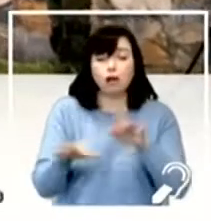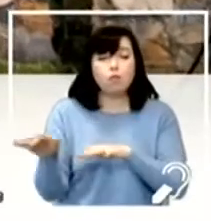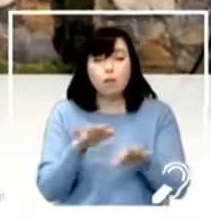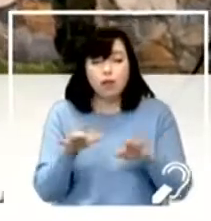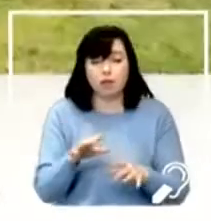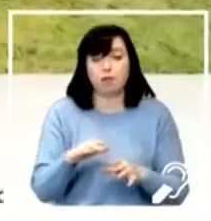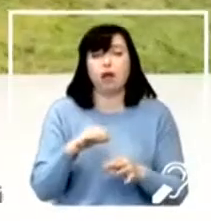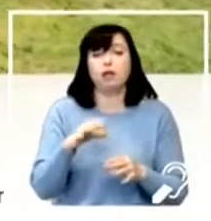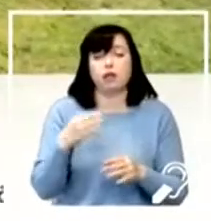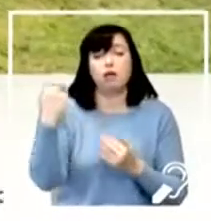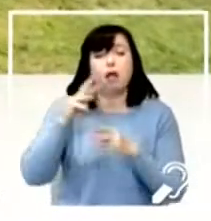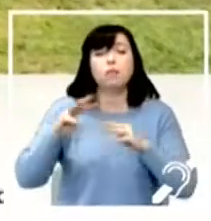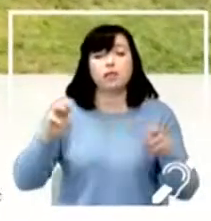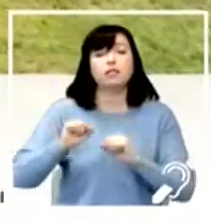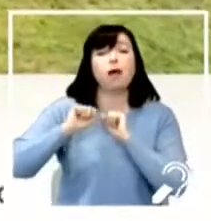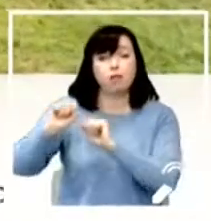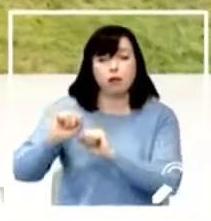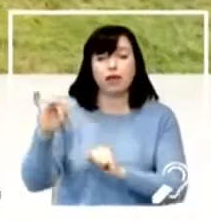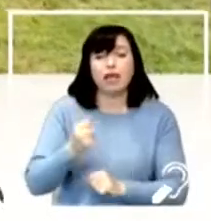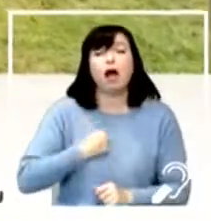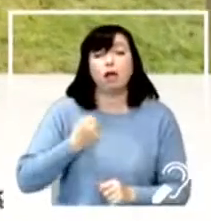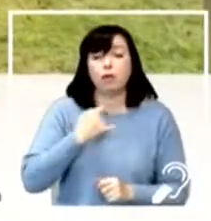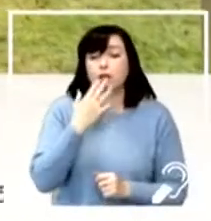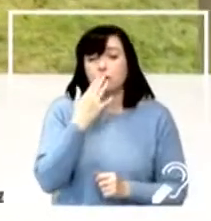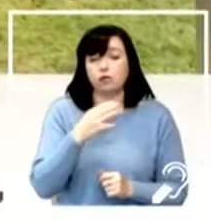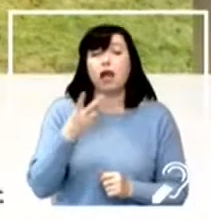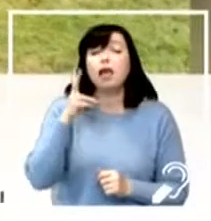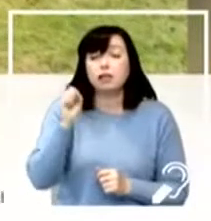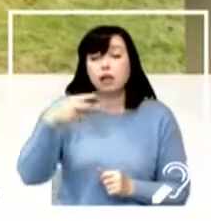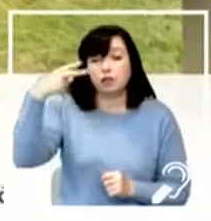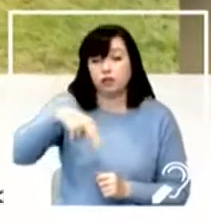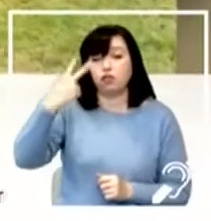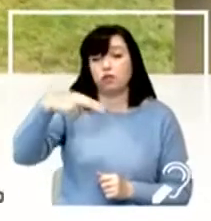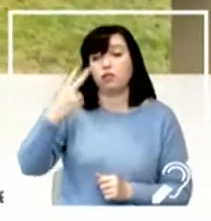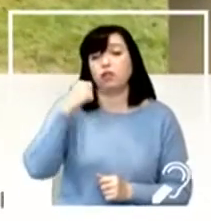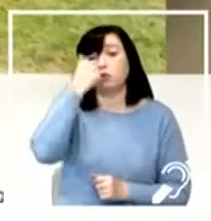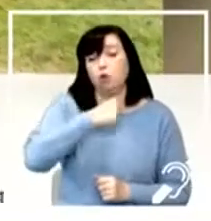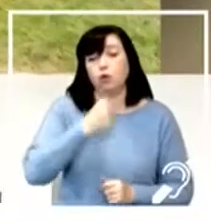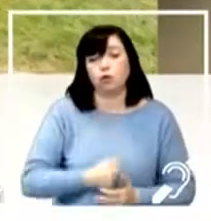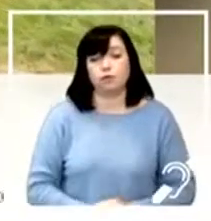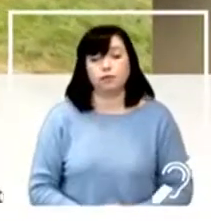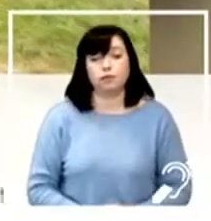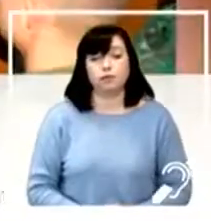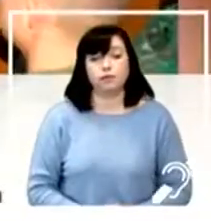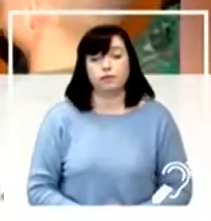activități externe al Ministerului Apărării și Armatei Naționale pentru anul 2022.